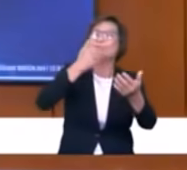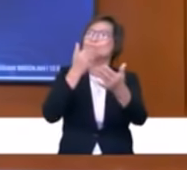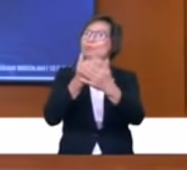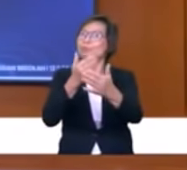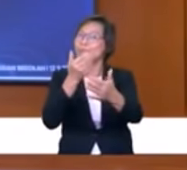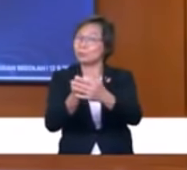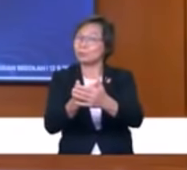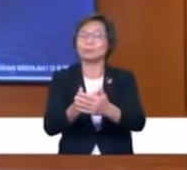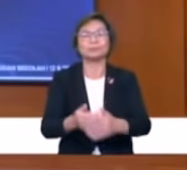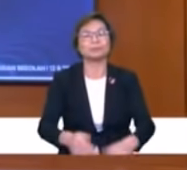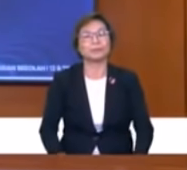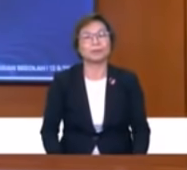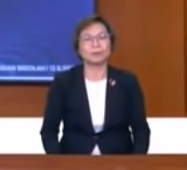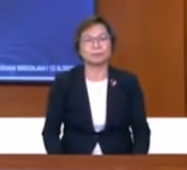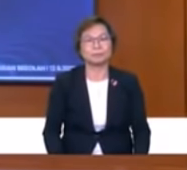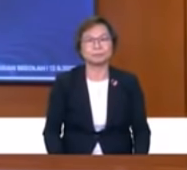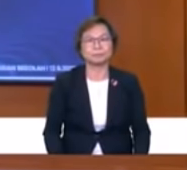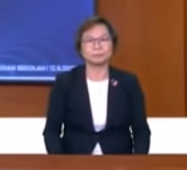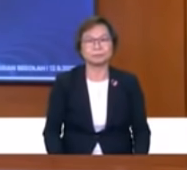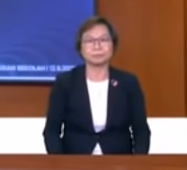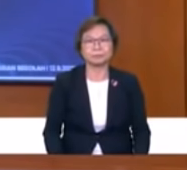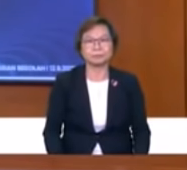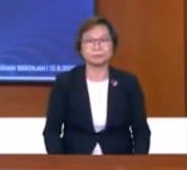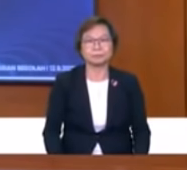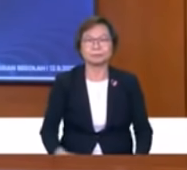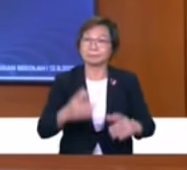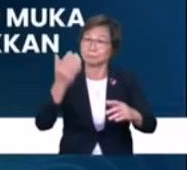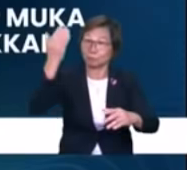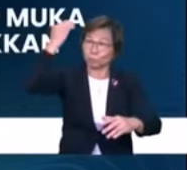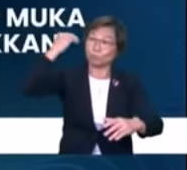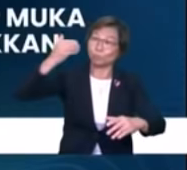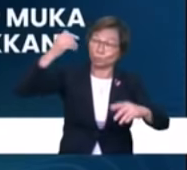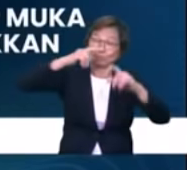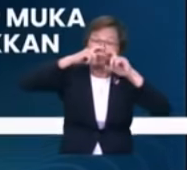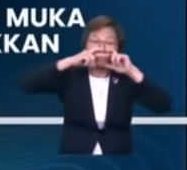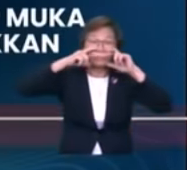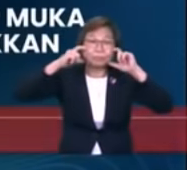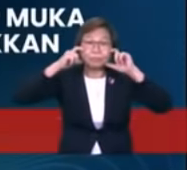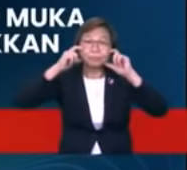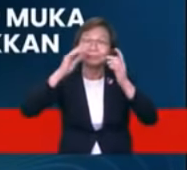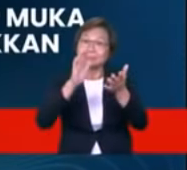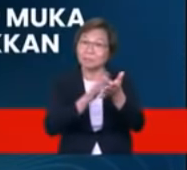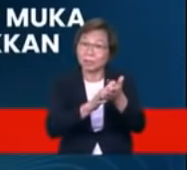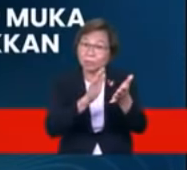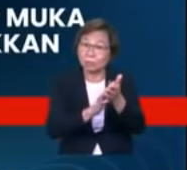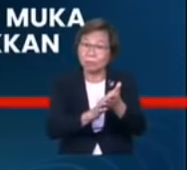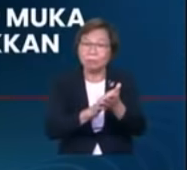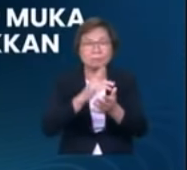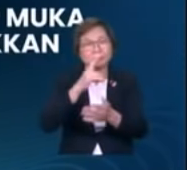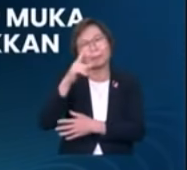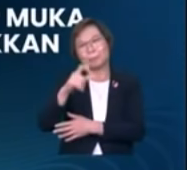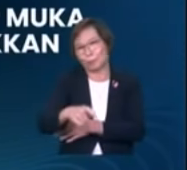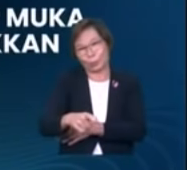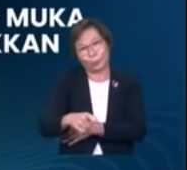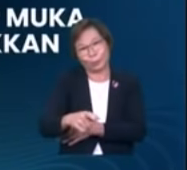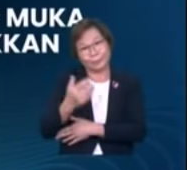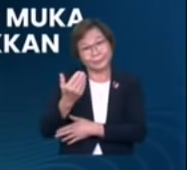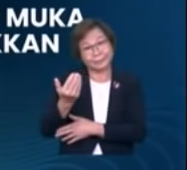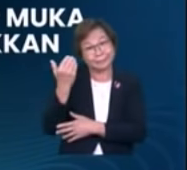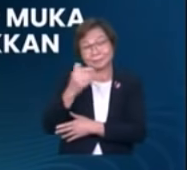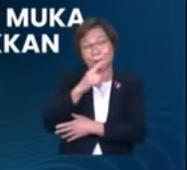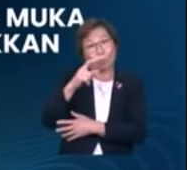telat dari sebelum ini pemakaian Belitung muka di sekolah tidak diwajibkan